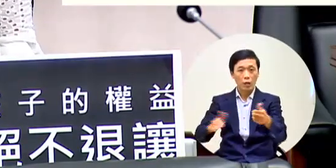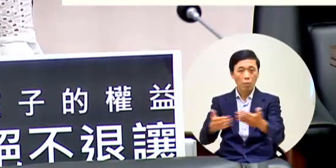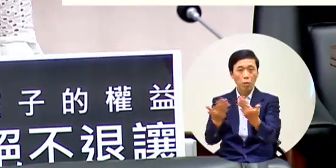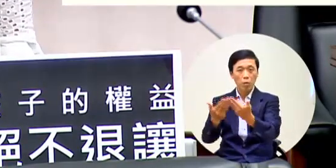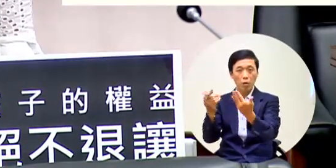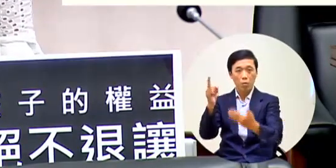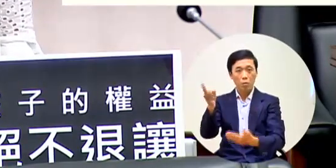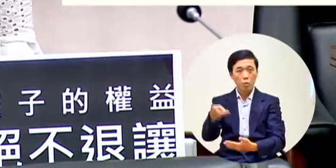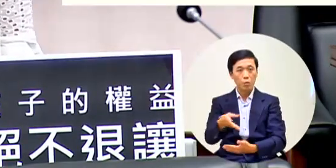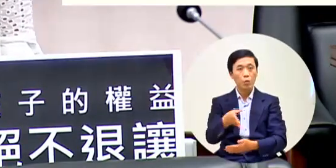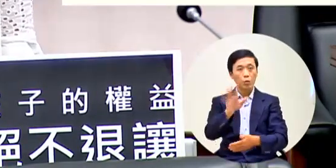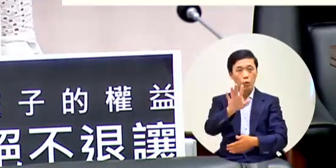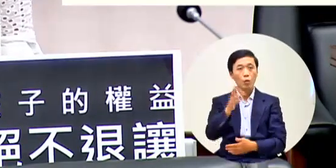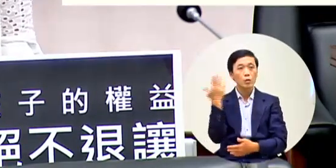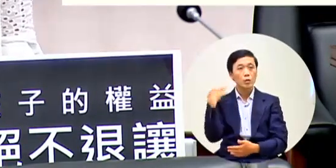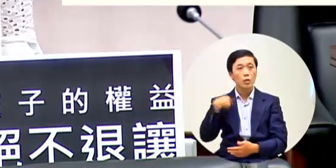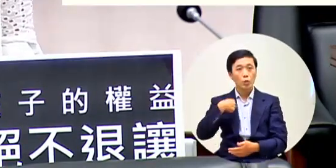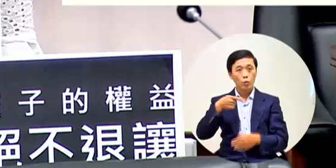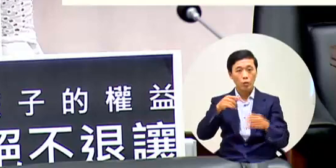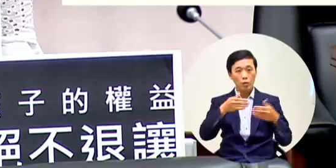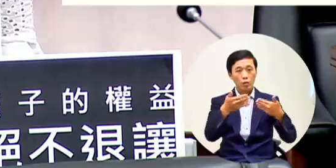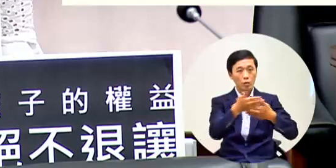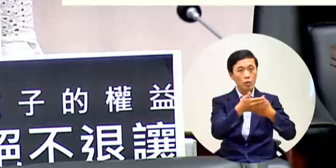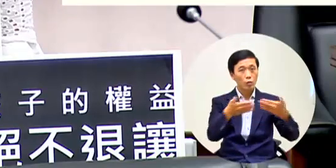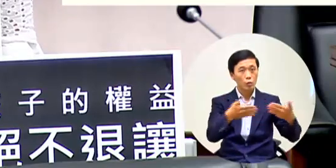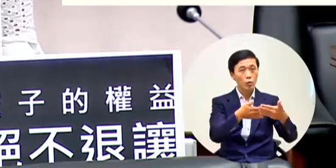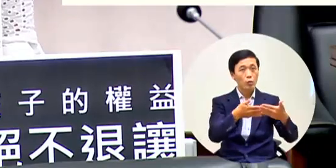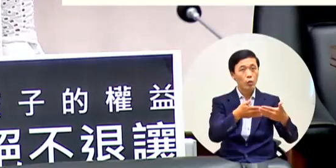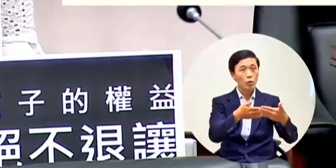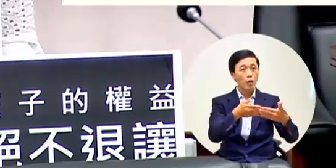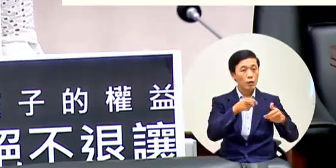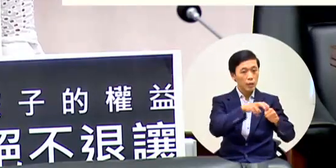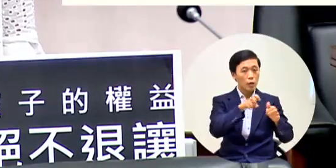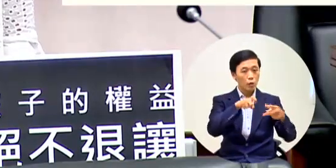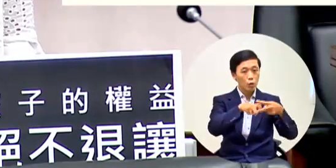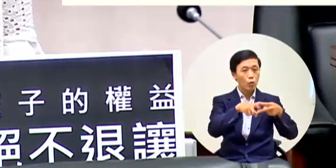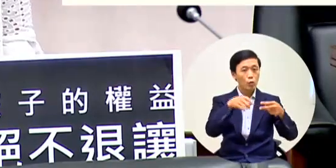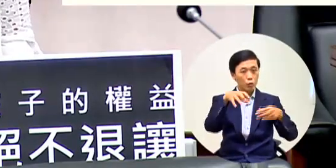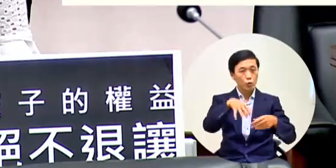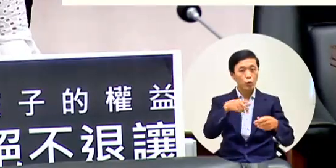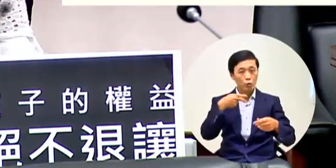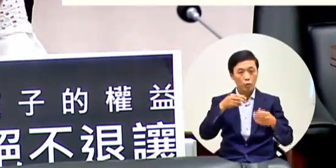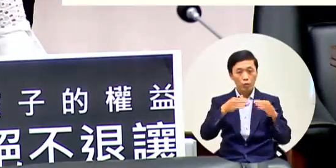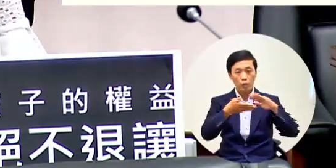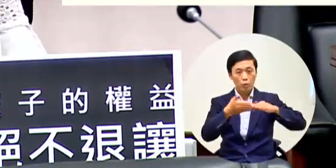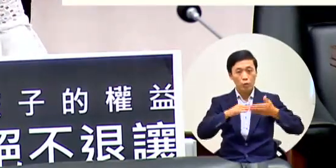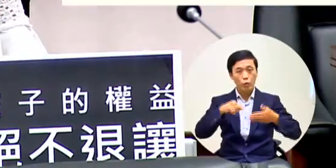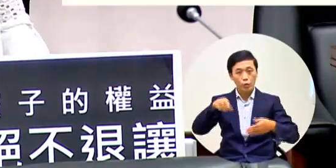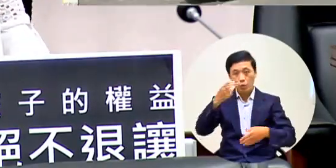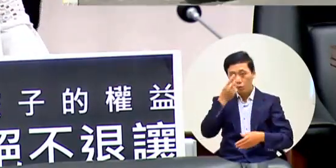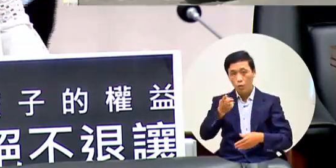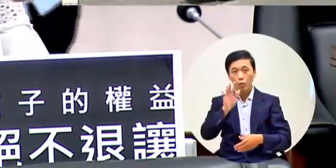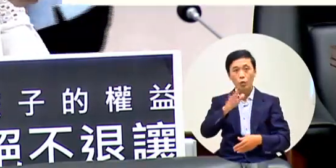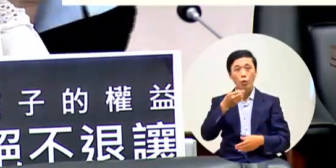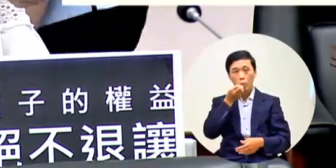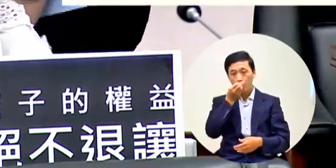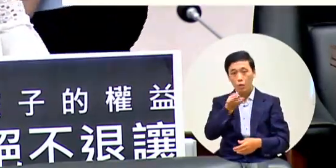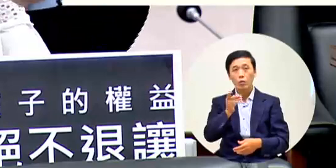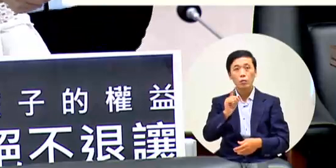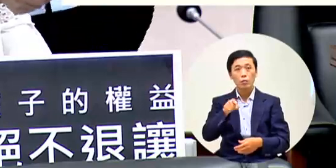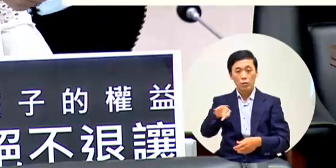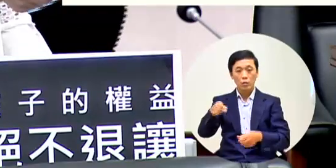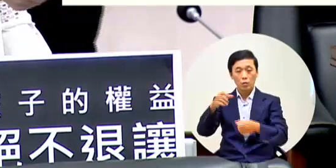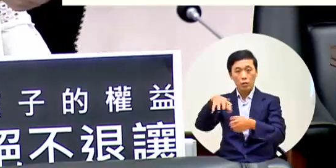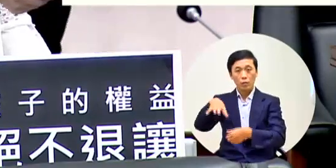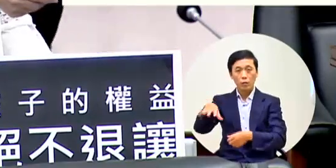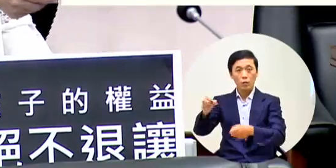那当时我们已经有会同交通光阳光处去会勘过，那也承诺说这个地方要加设